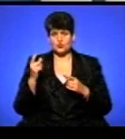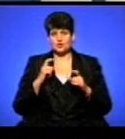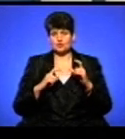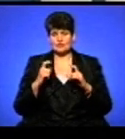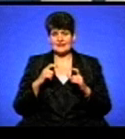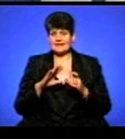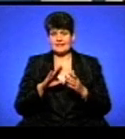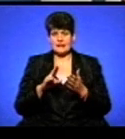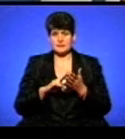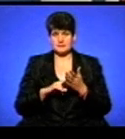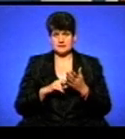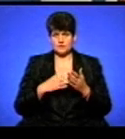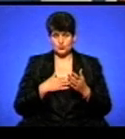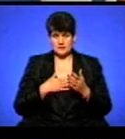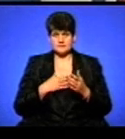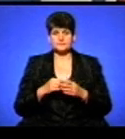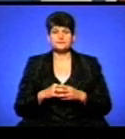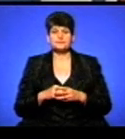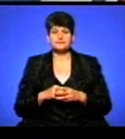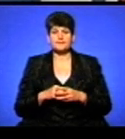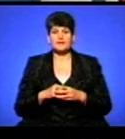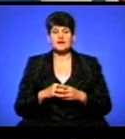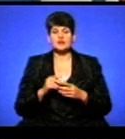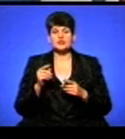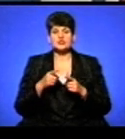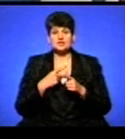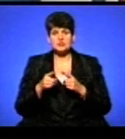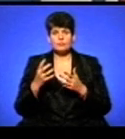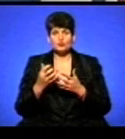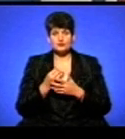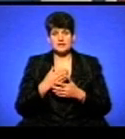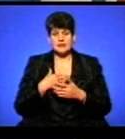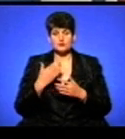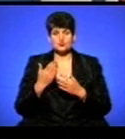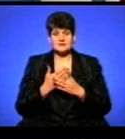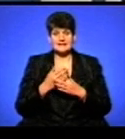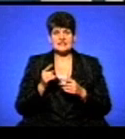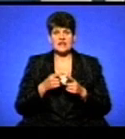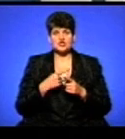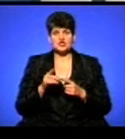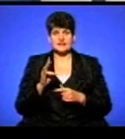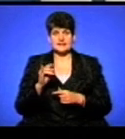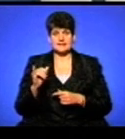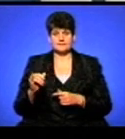не приписаний в нас. І вийде нам субсидія чи ні?